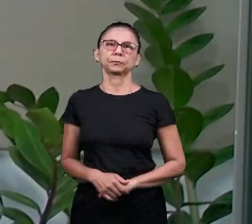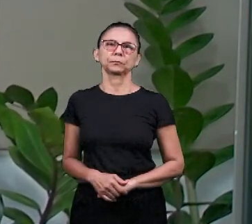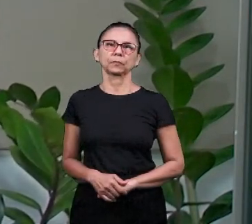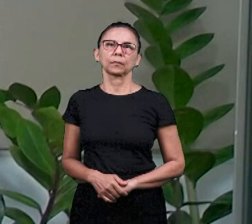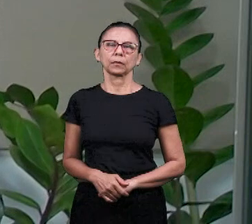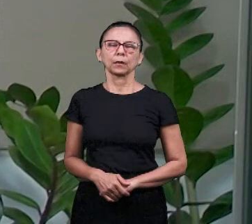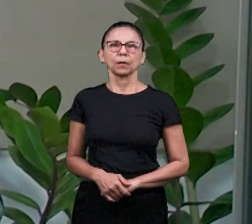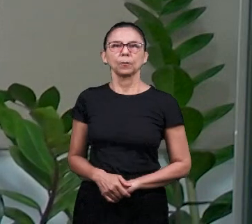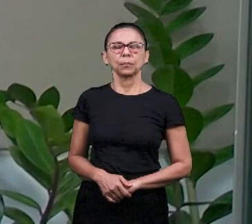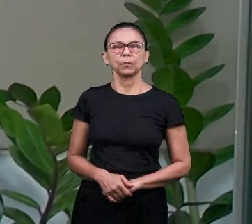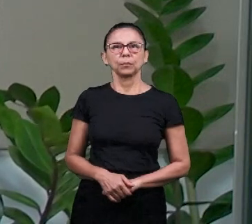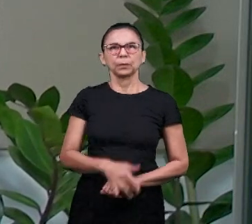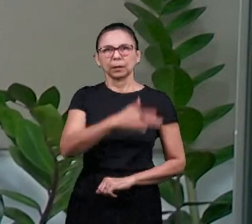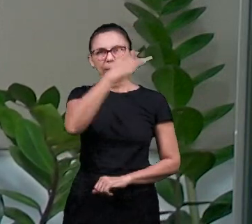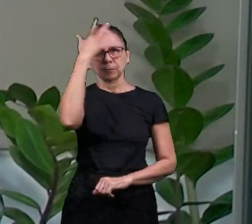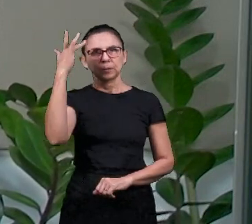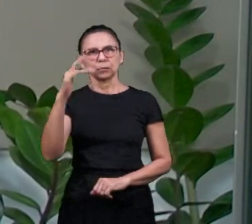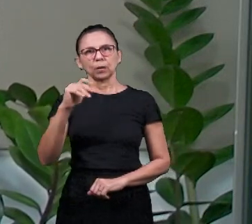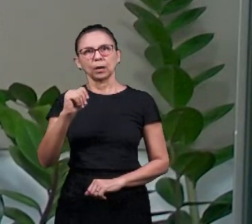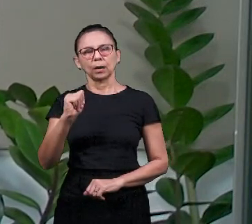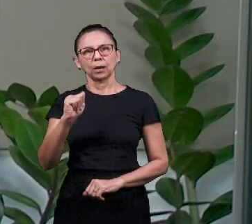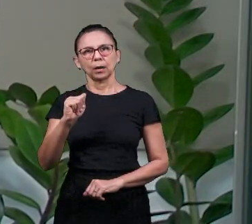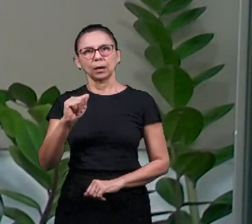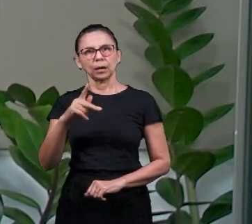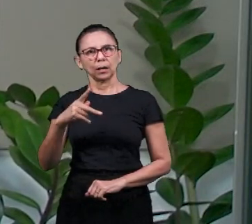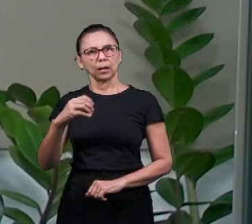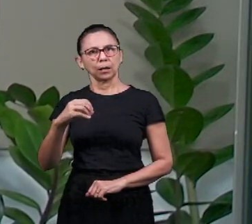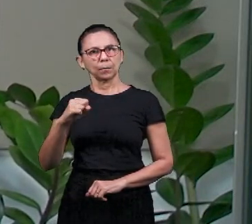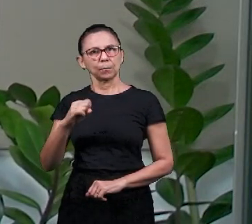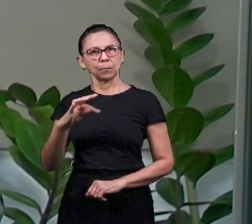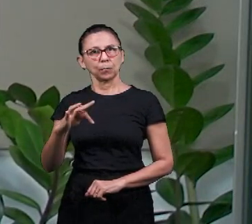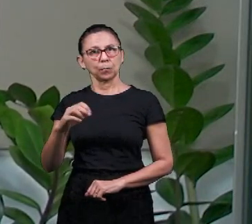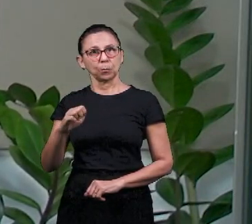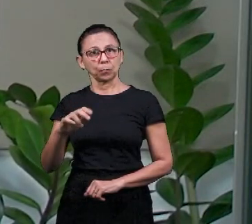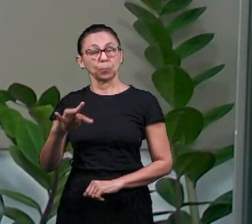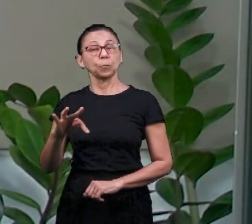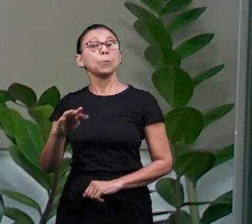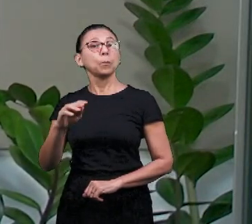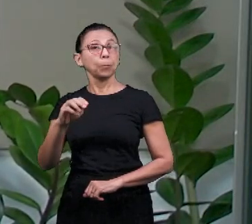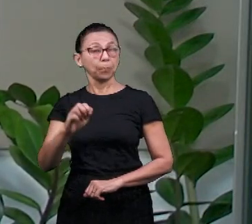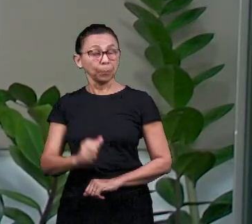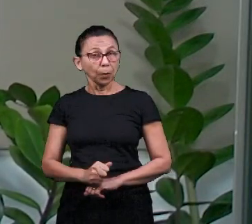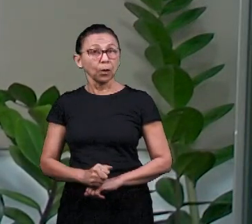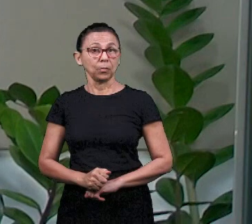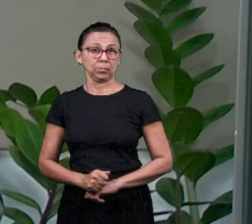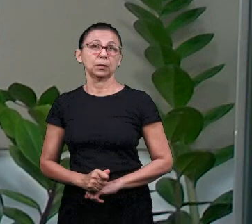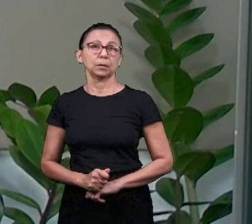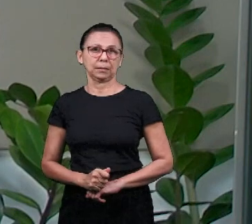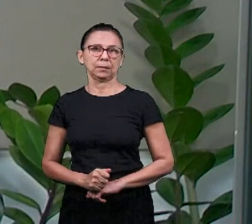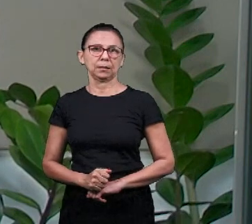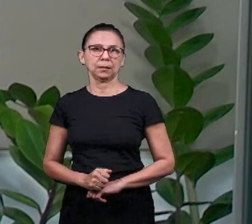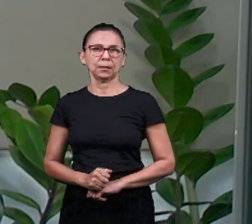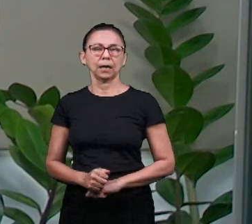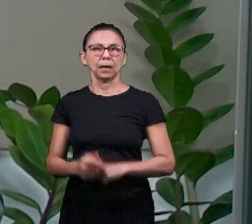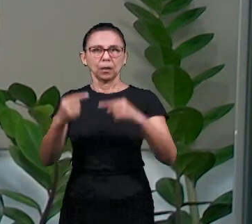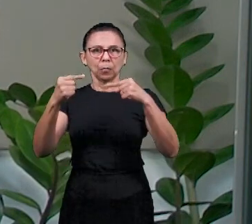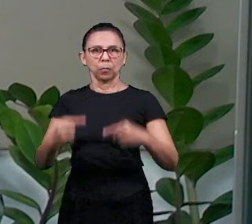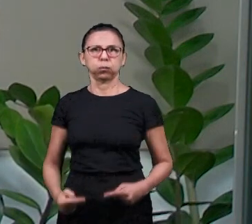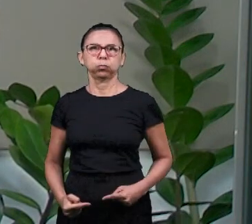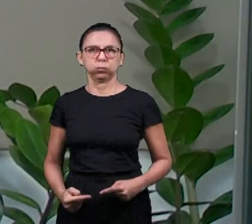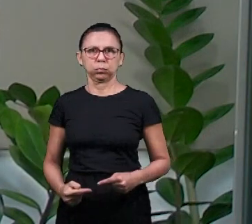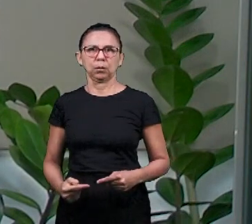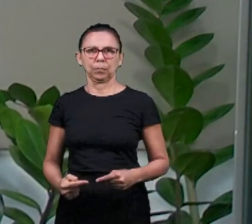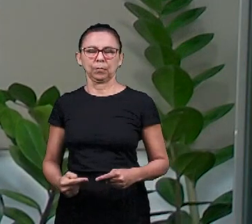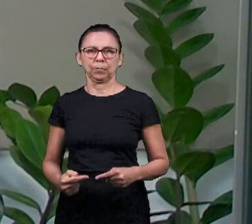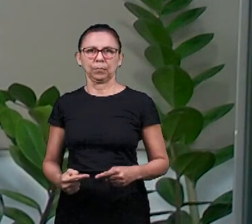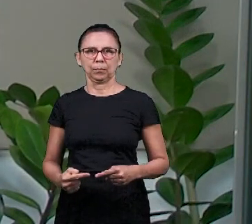l'apostate agit dans le sens de inhiber le sens de la parole révélée, du pouvoir du sang de Jésus, il est en